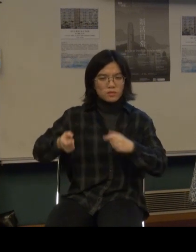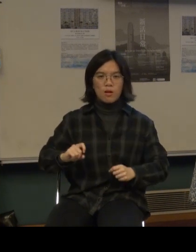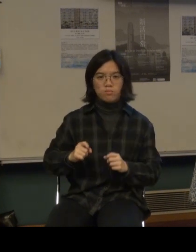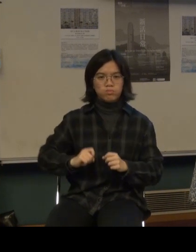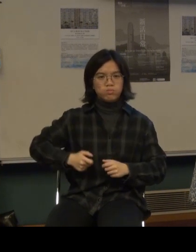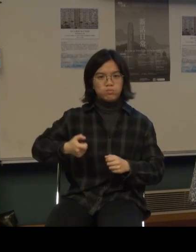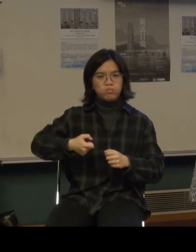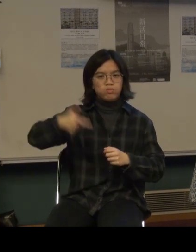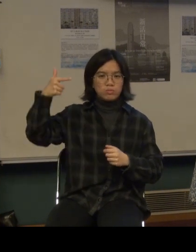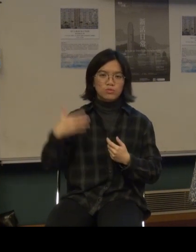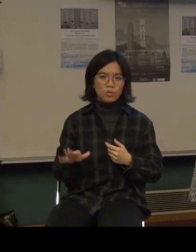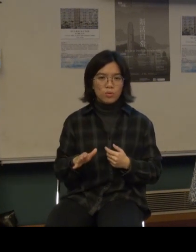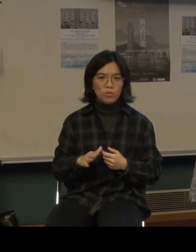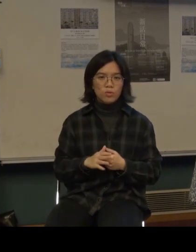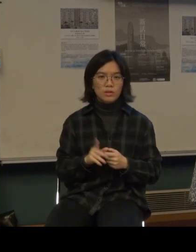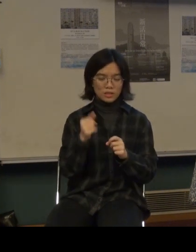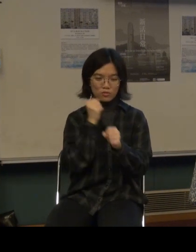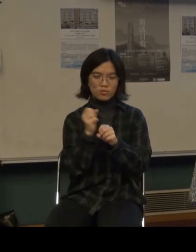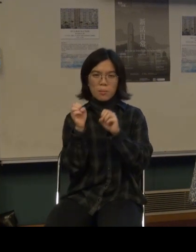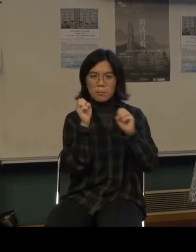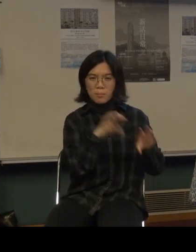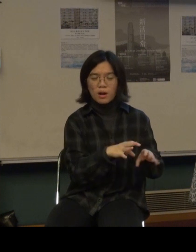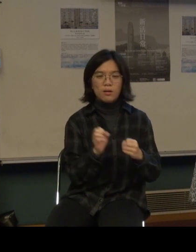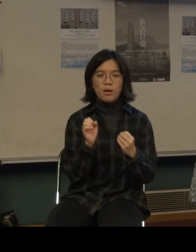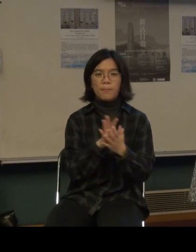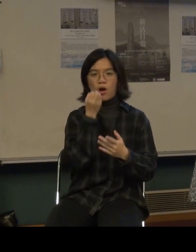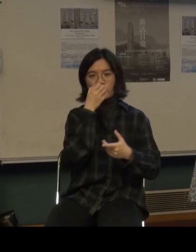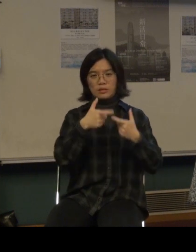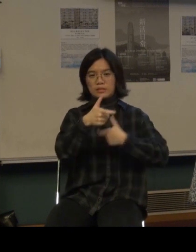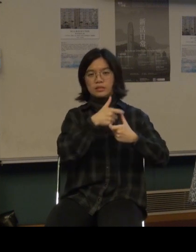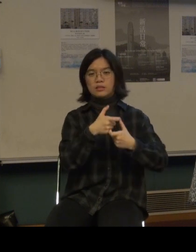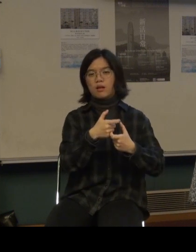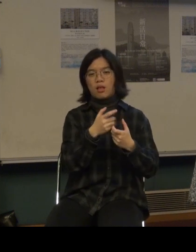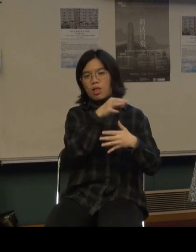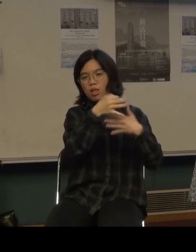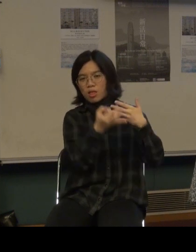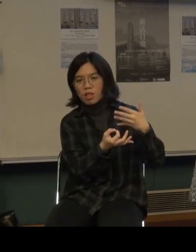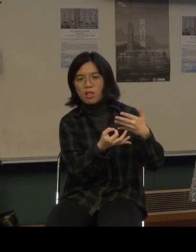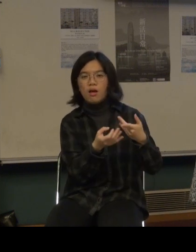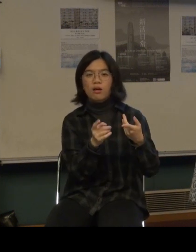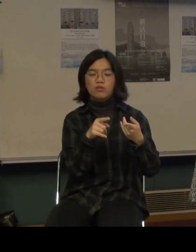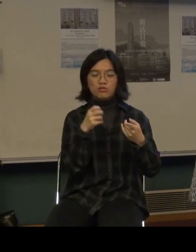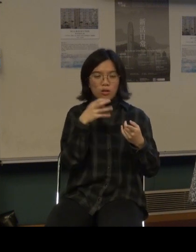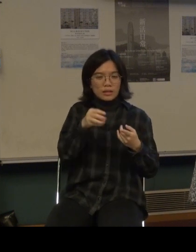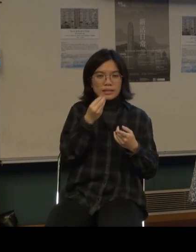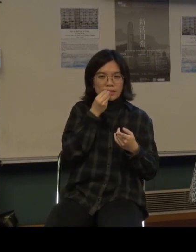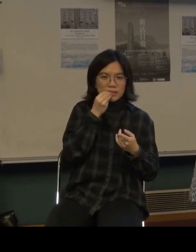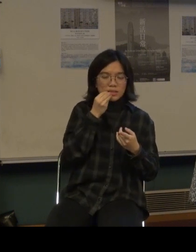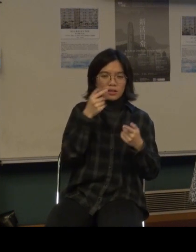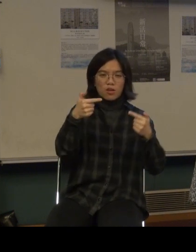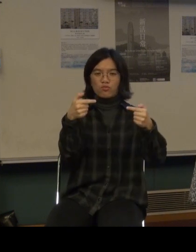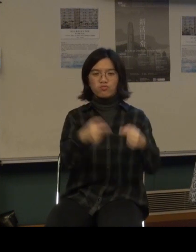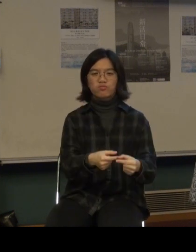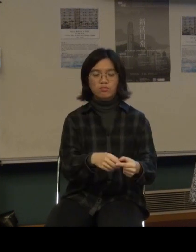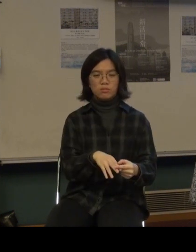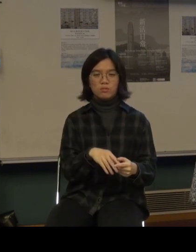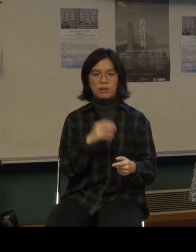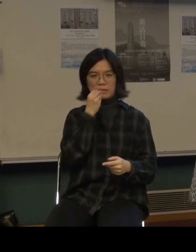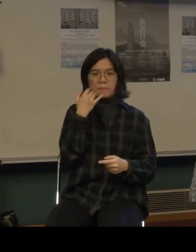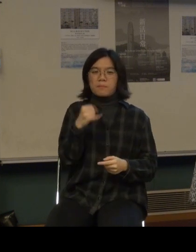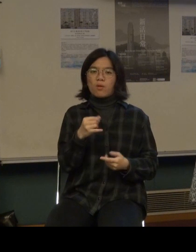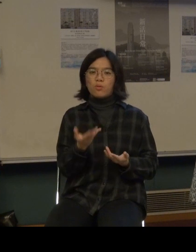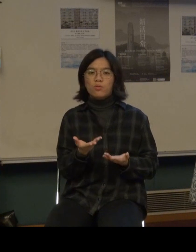罷工令到香港嘅經濟咧越嚟越差啦，啊食糧食亦都成個區域嘅糧食亦都開始唔足夠。咁啊，